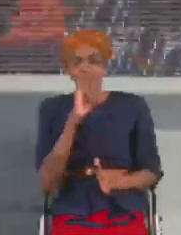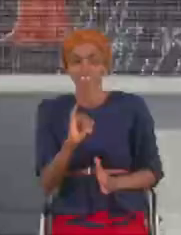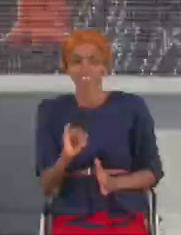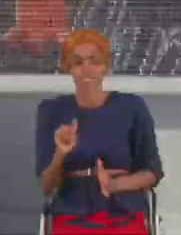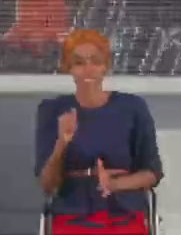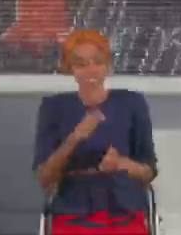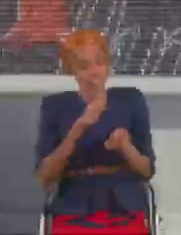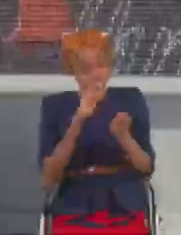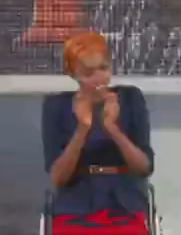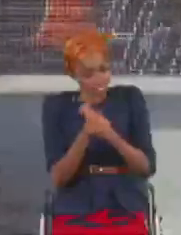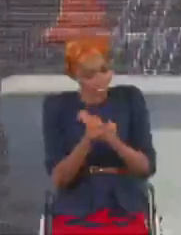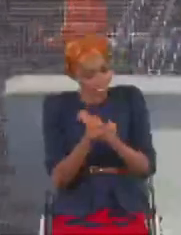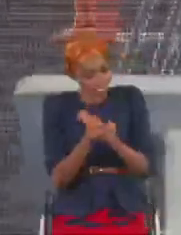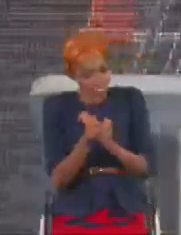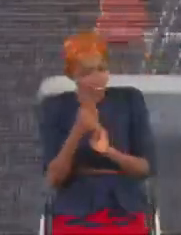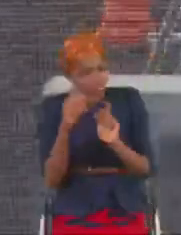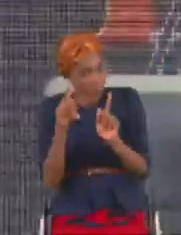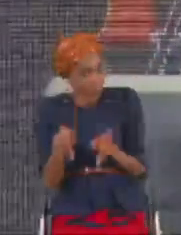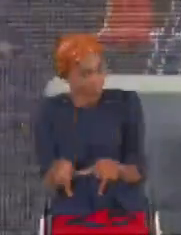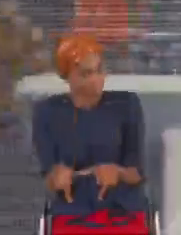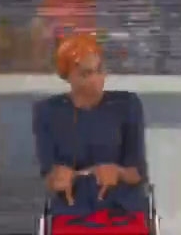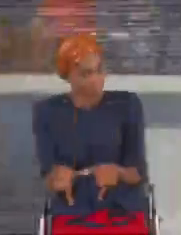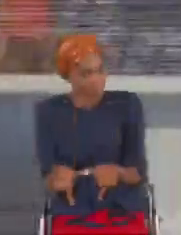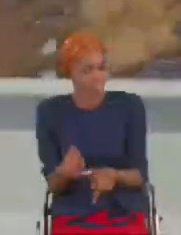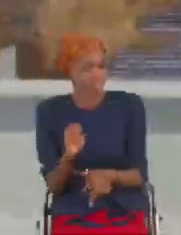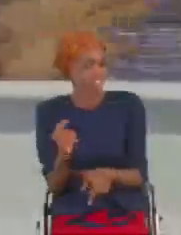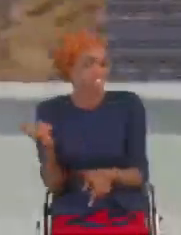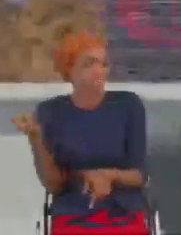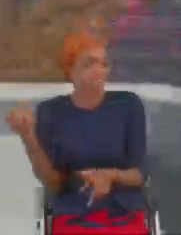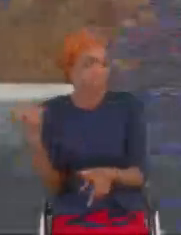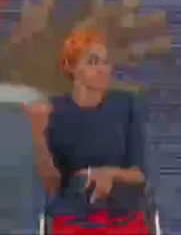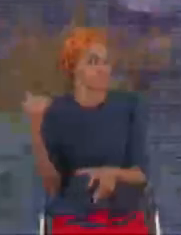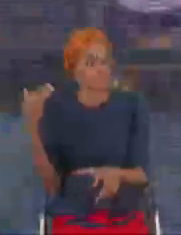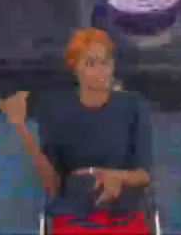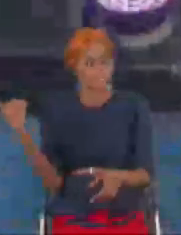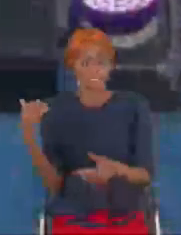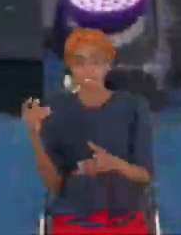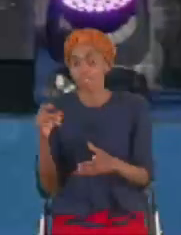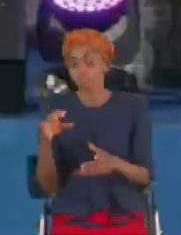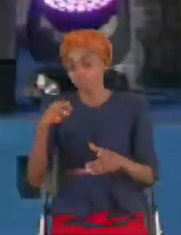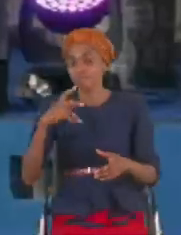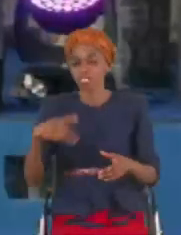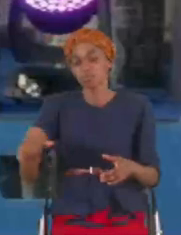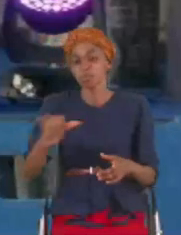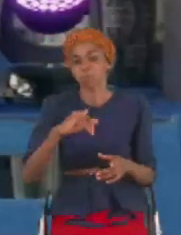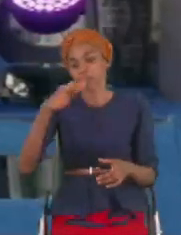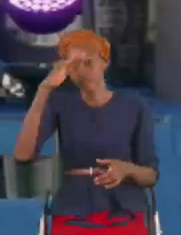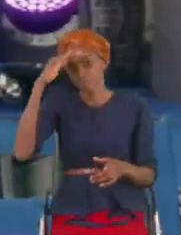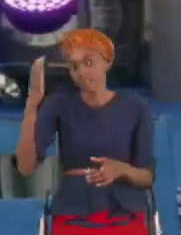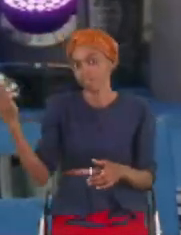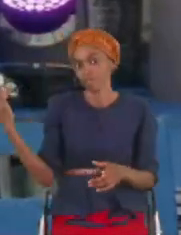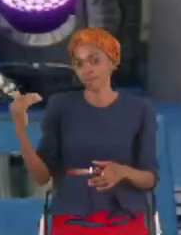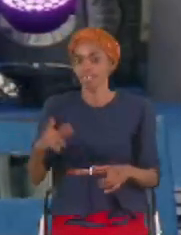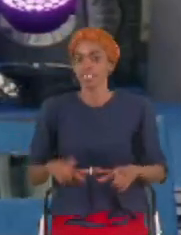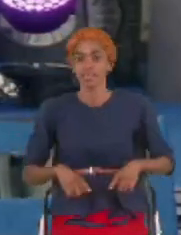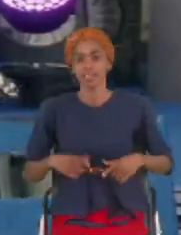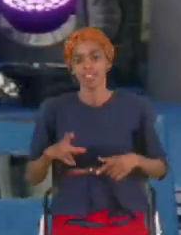c'est une personne changé et transformé c'était un civil sa vie